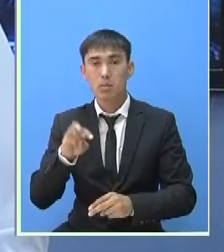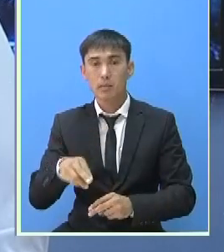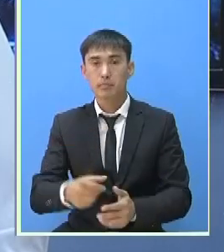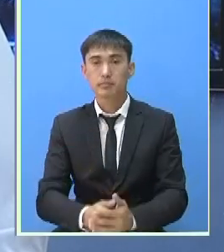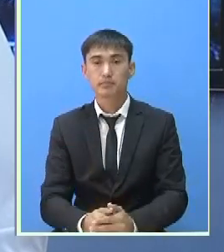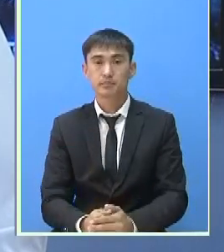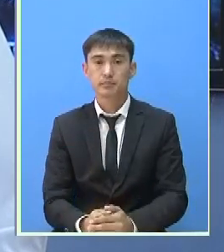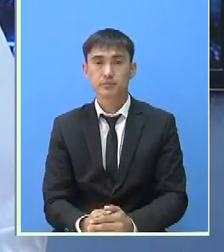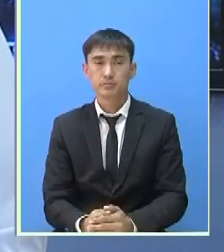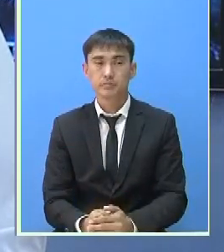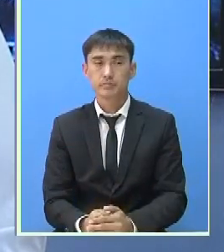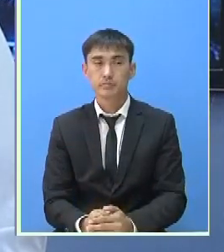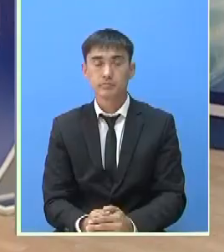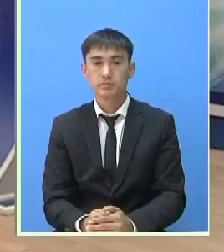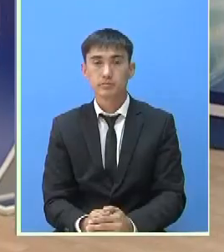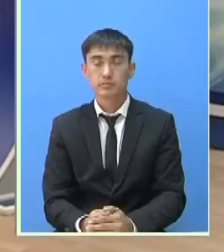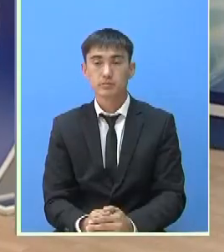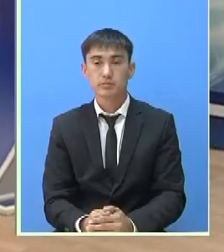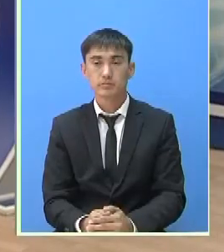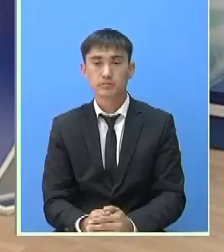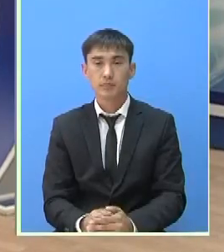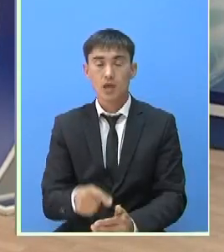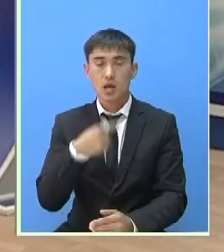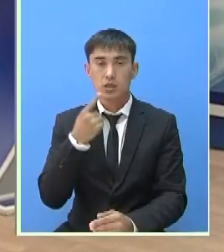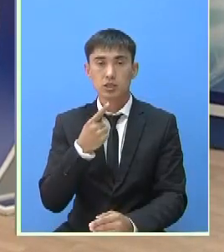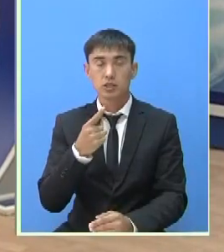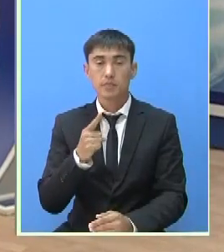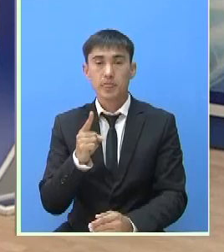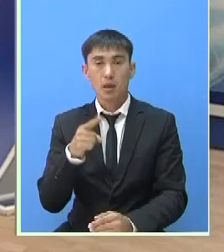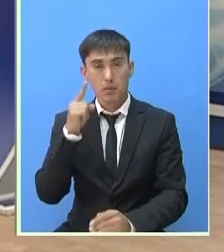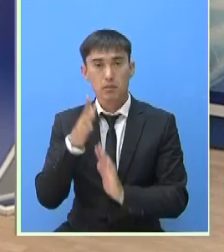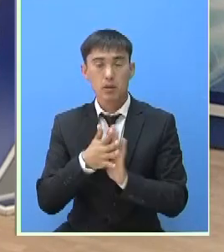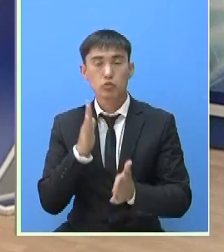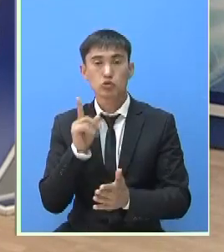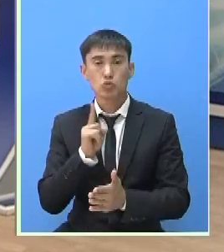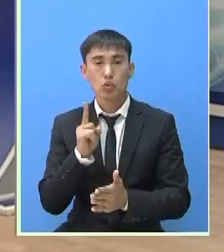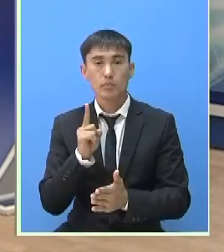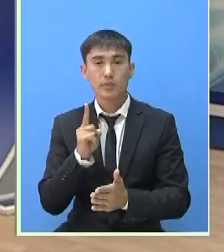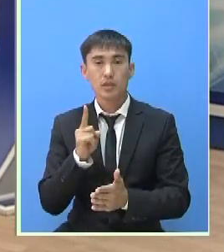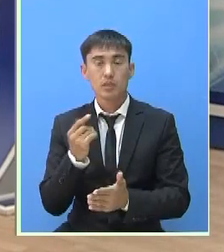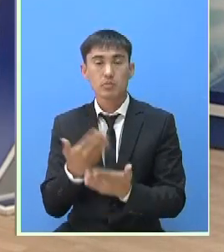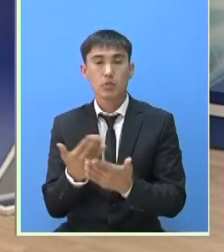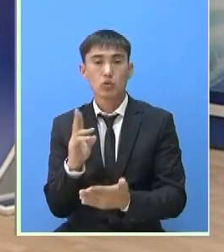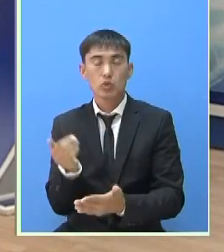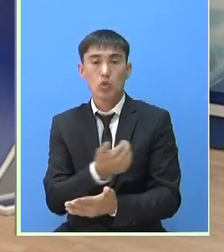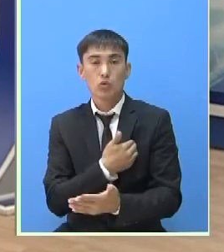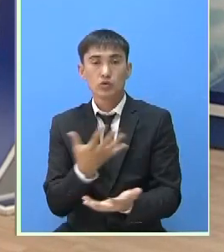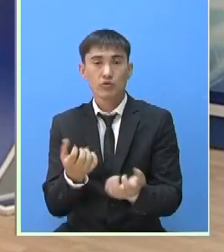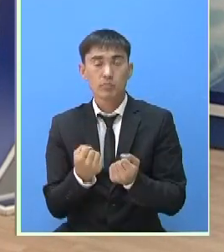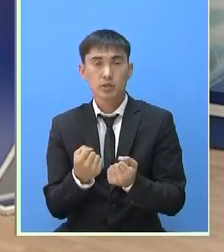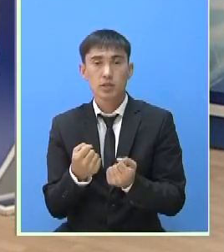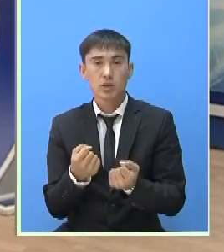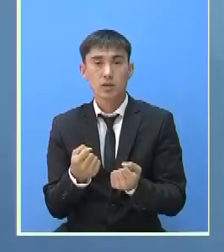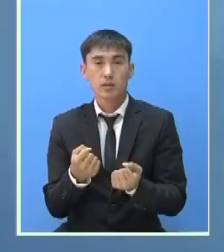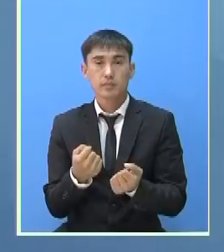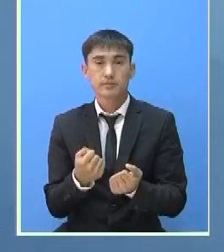показателей. Угу. А вот скажите, пожалуйста, понятно, что возникает вопрос, что вот кто-то захотел получить выплаты такого